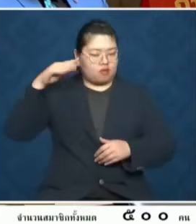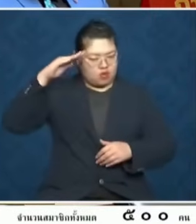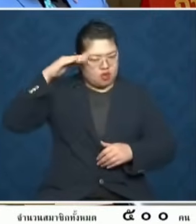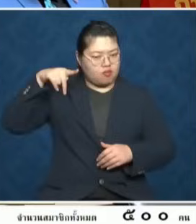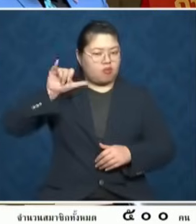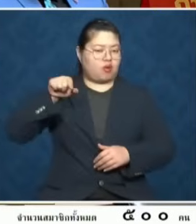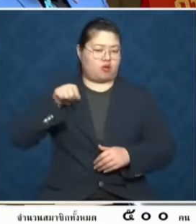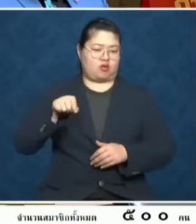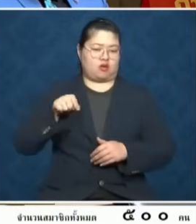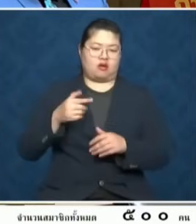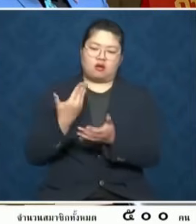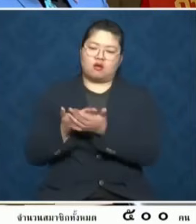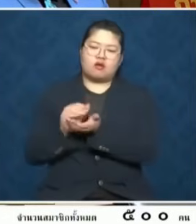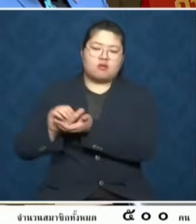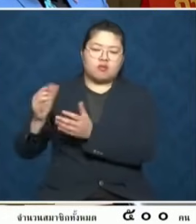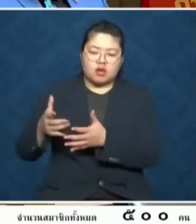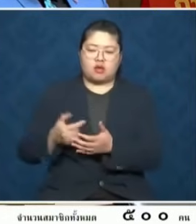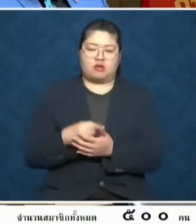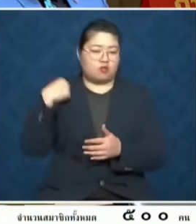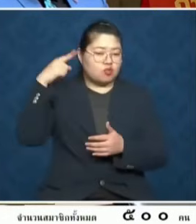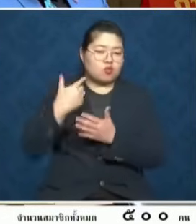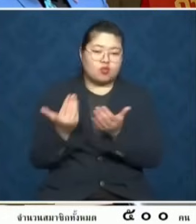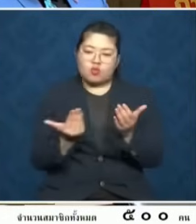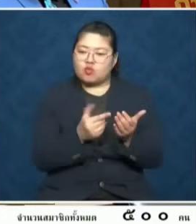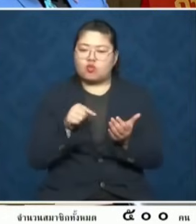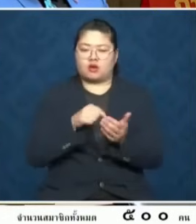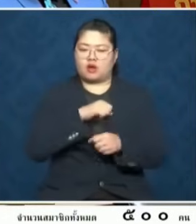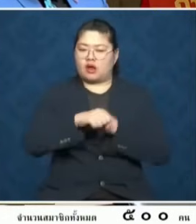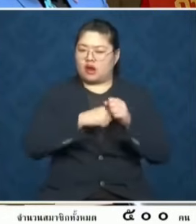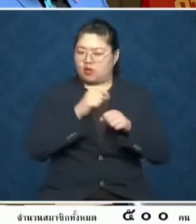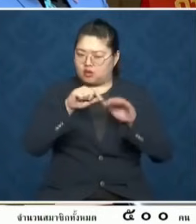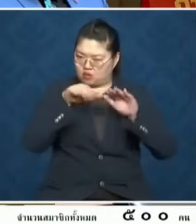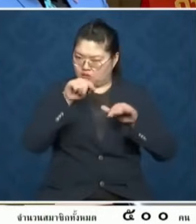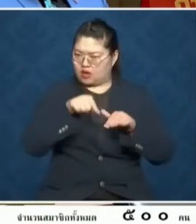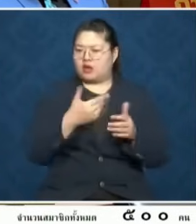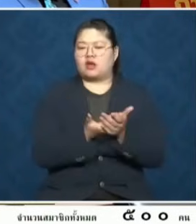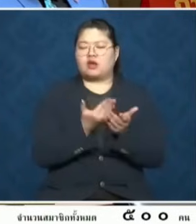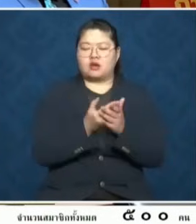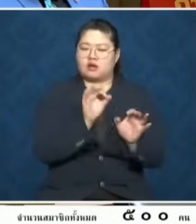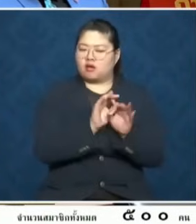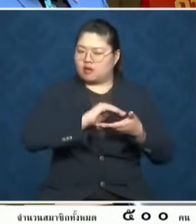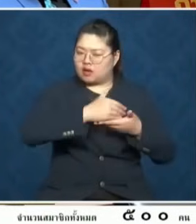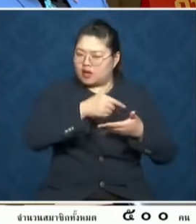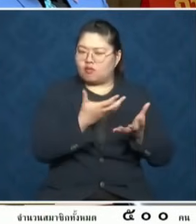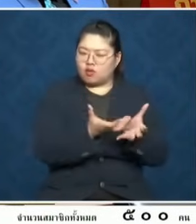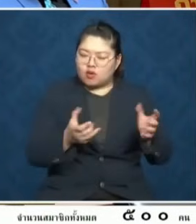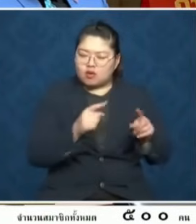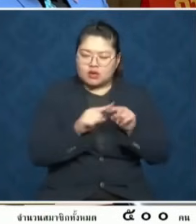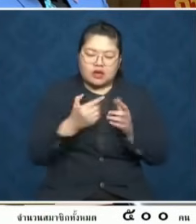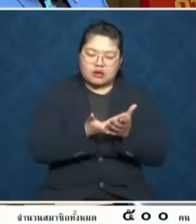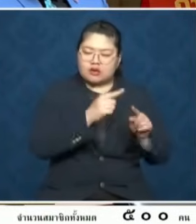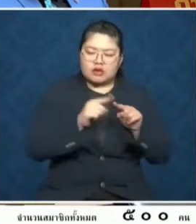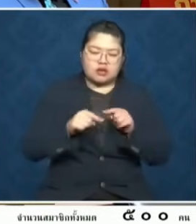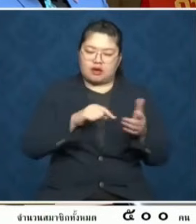ส่วนของลูกสาวเองที่เป็นผู้บรรลุนิติภาวะแล้วก็ไม่ได้แจ้งบัญชีทรัพย์สินการแสดงบัญชีทรัพย์สินครั้งนี้จึง